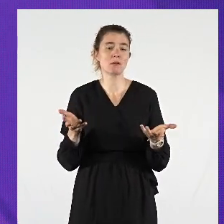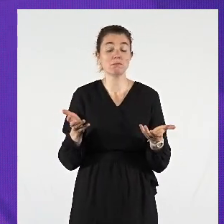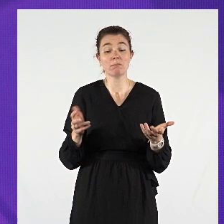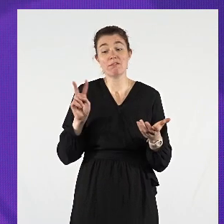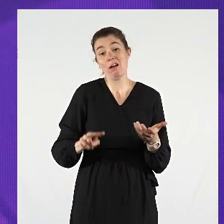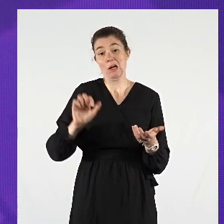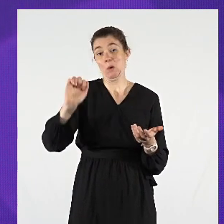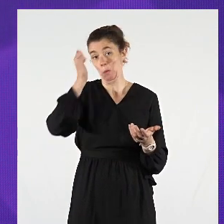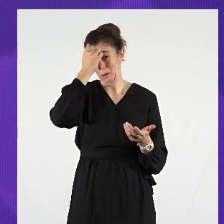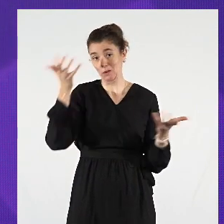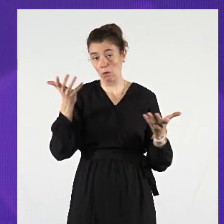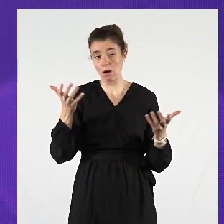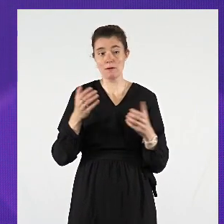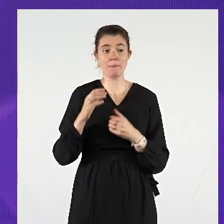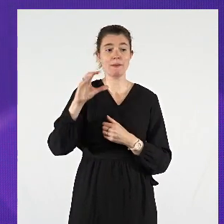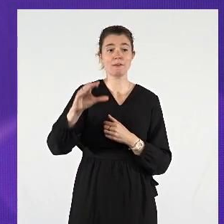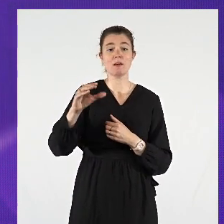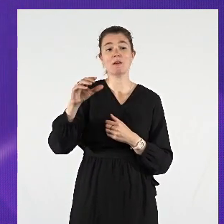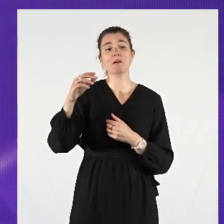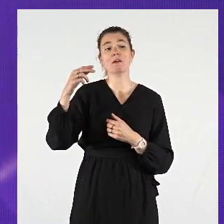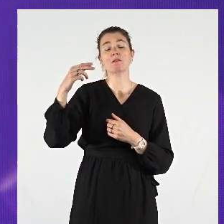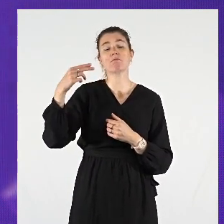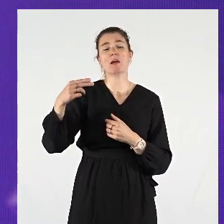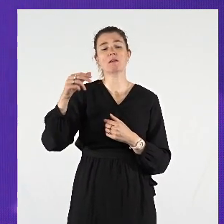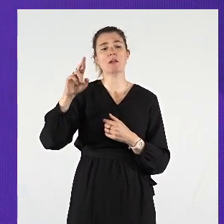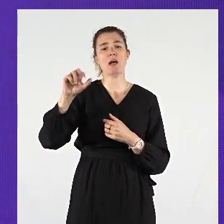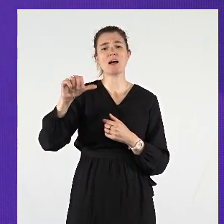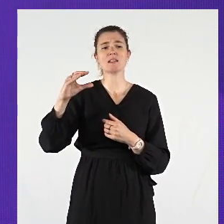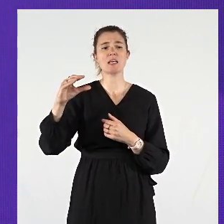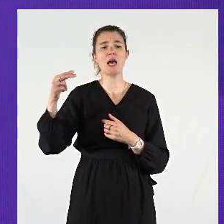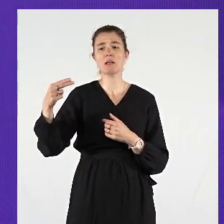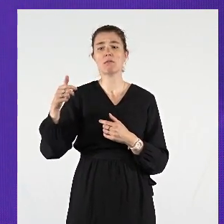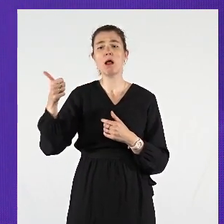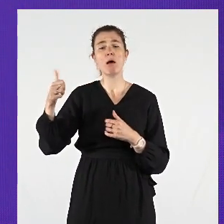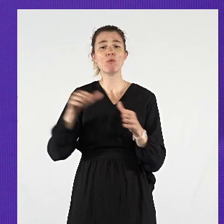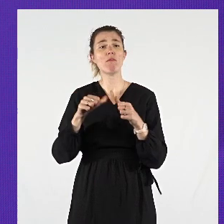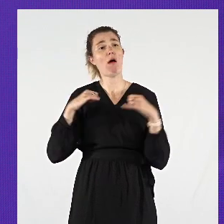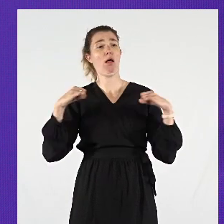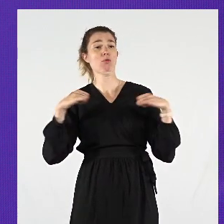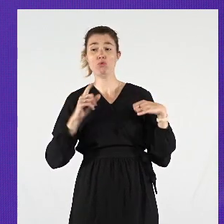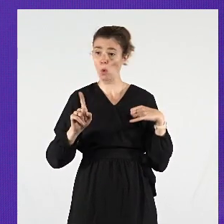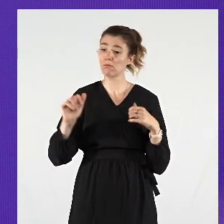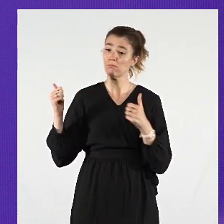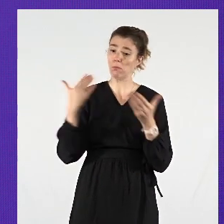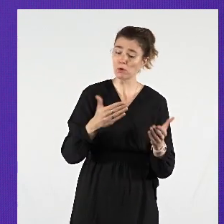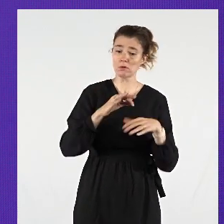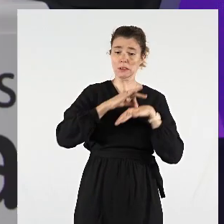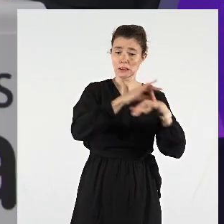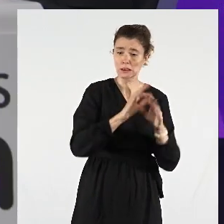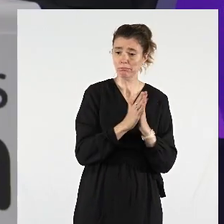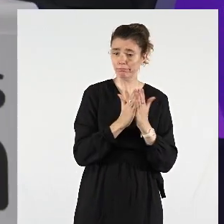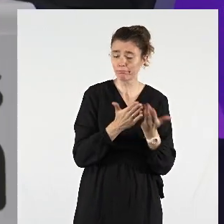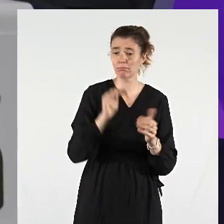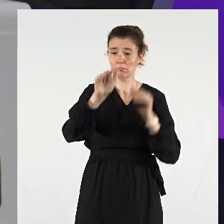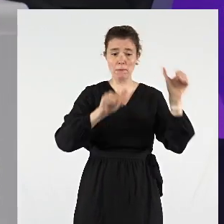que la CNRACL n'est pas restée inactive pour autant sur ces sujets. Elle a produit des guides, elle a fait des appels à projets pour mettre en avant